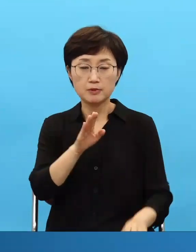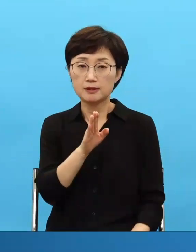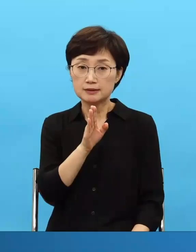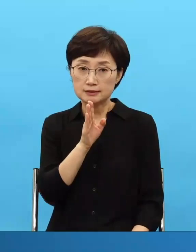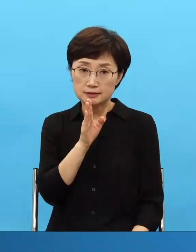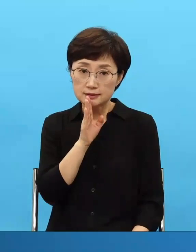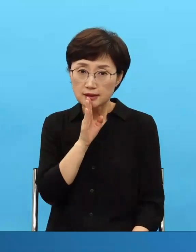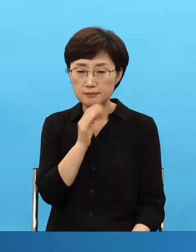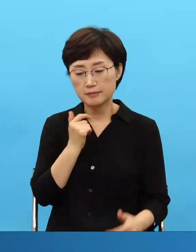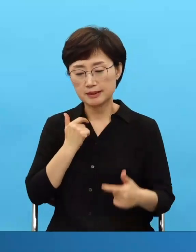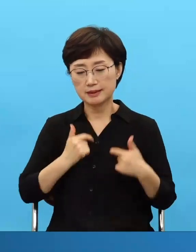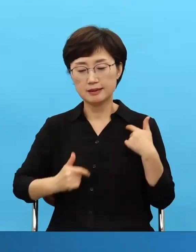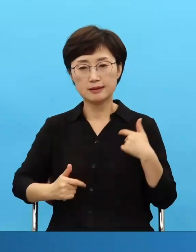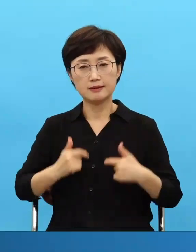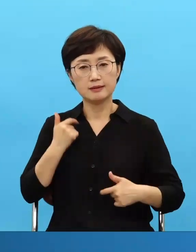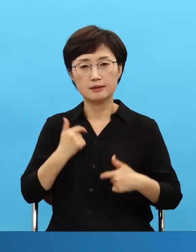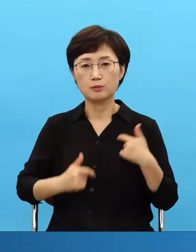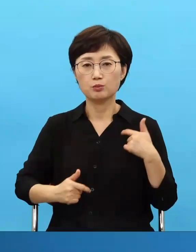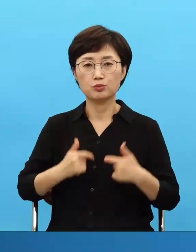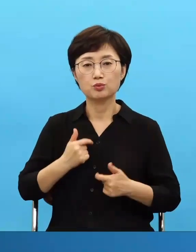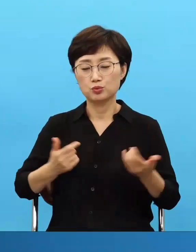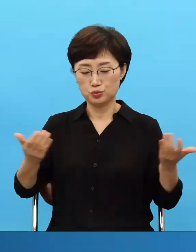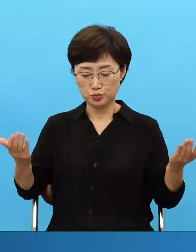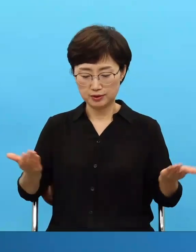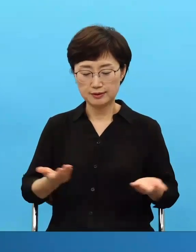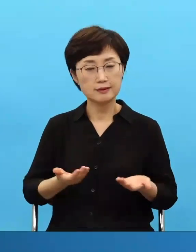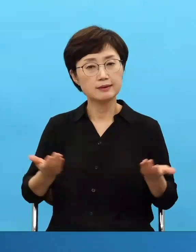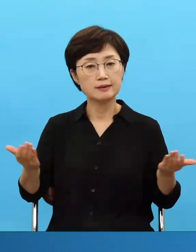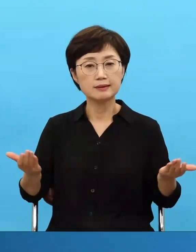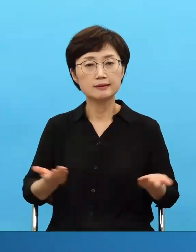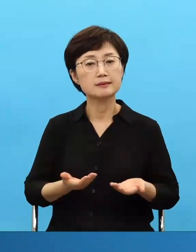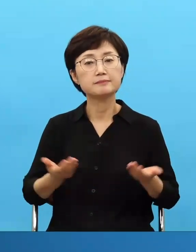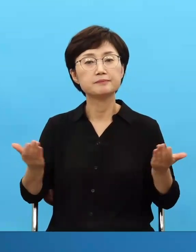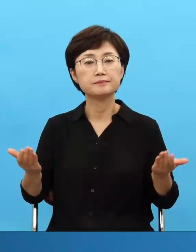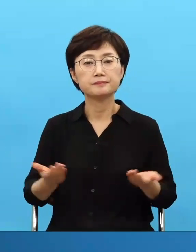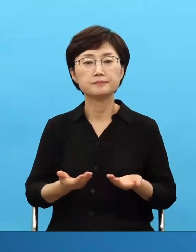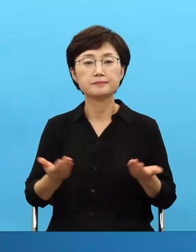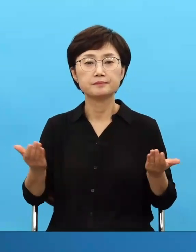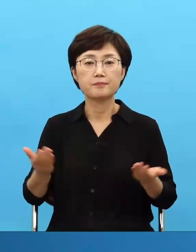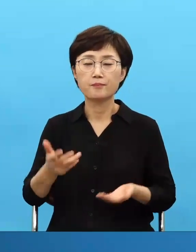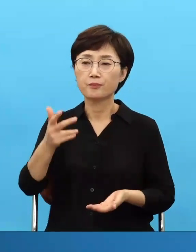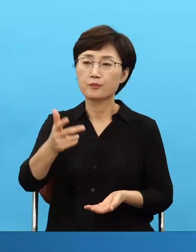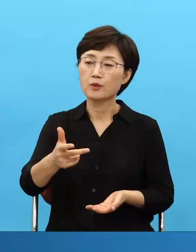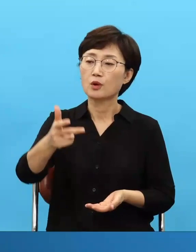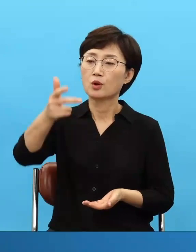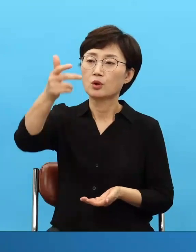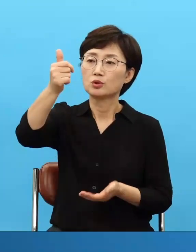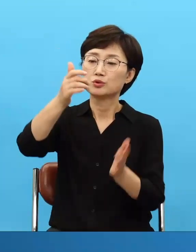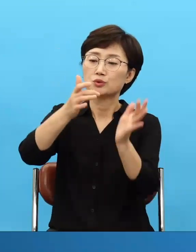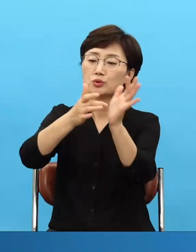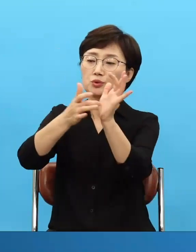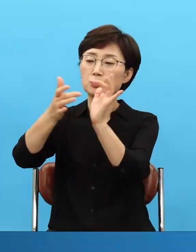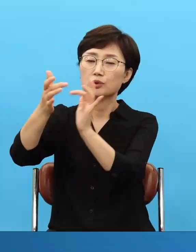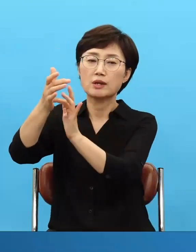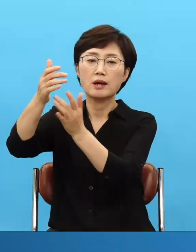전파함은 작게 뿌리릴세